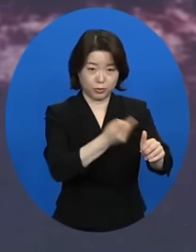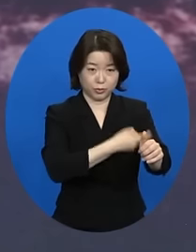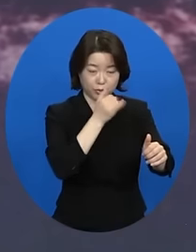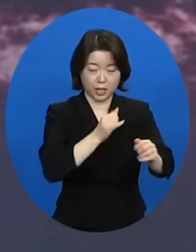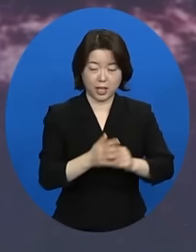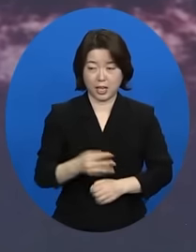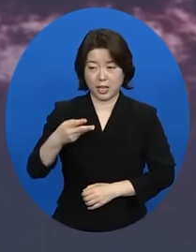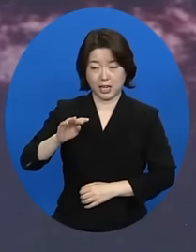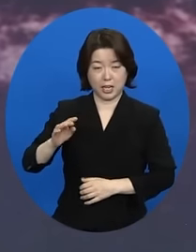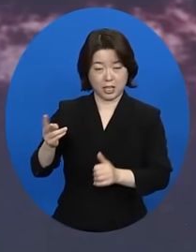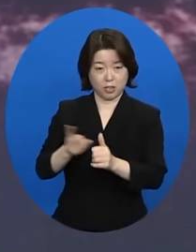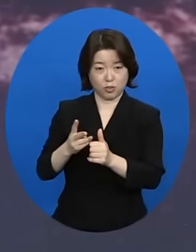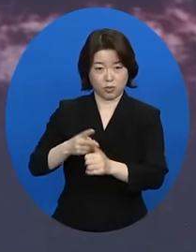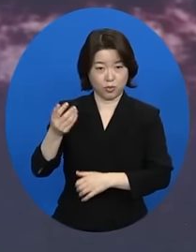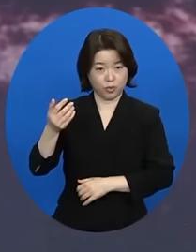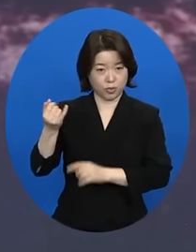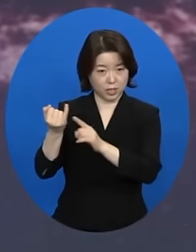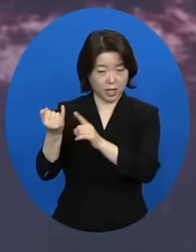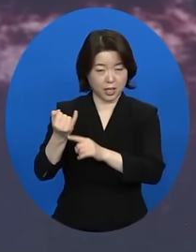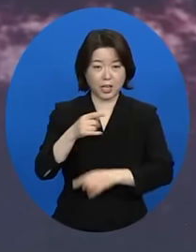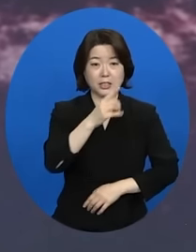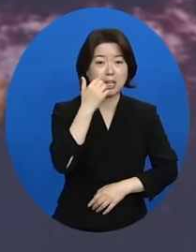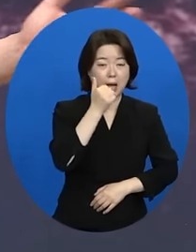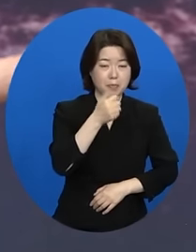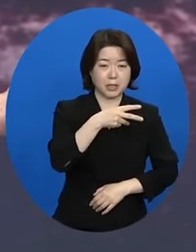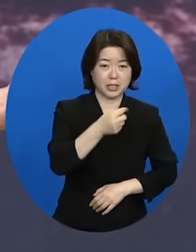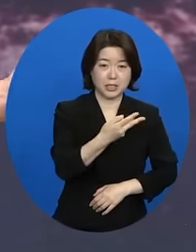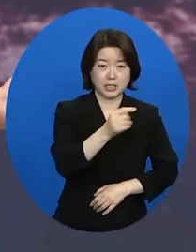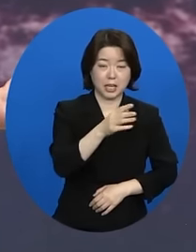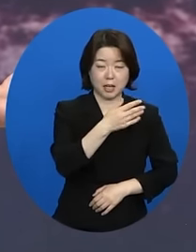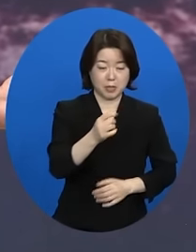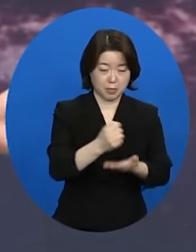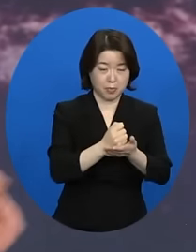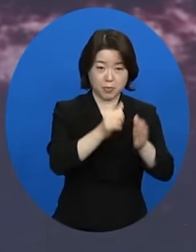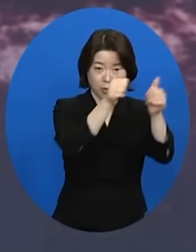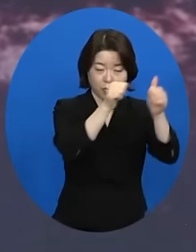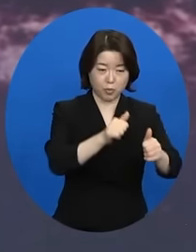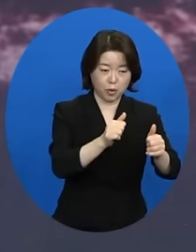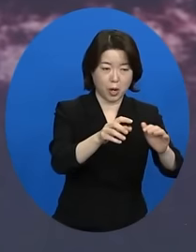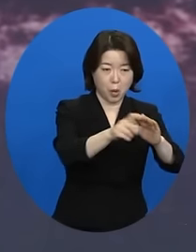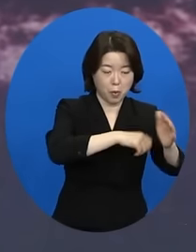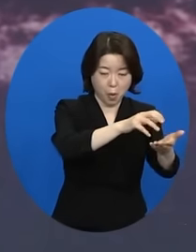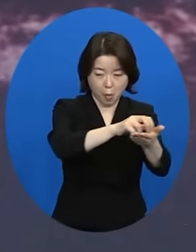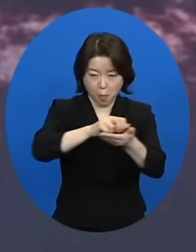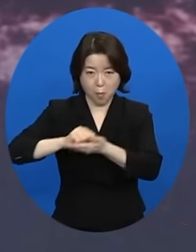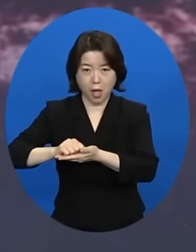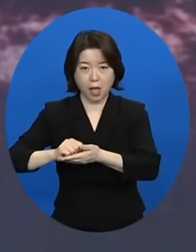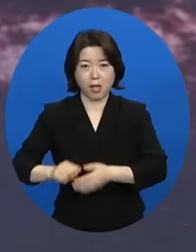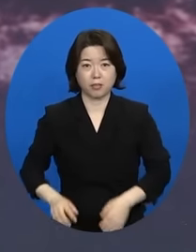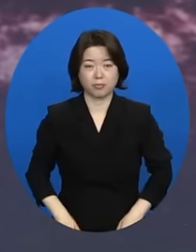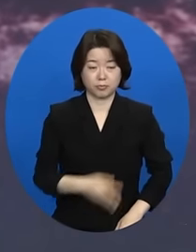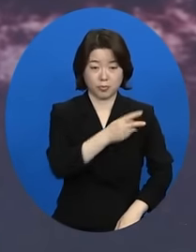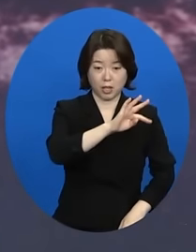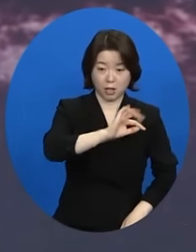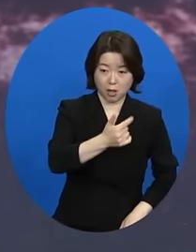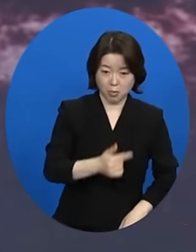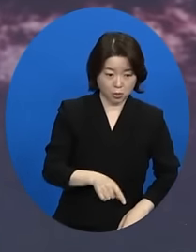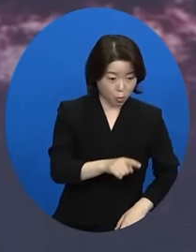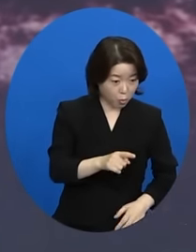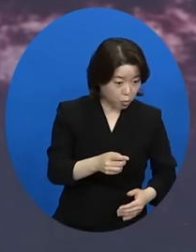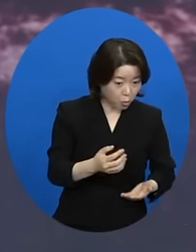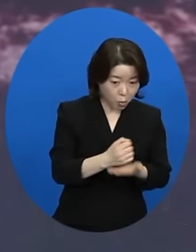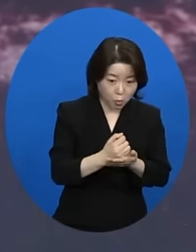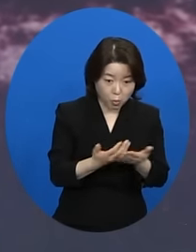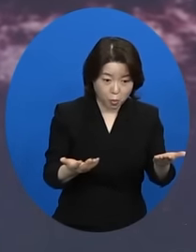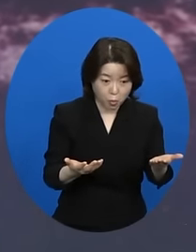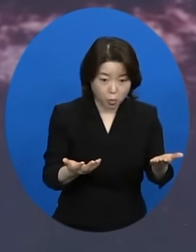드라빔을 도둑질하고 그리고 이제 온 야곱의 가족이 이제 도망을 가게 됐죠. 나중에 라반이 드라빔 없어진 걸 알았어요.